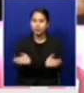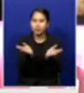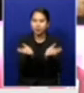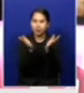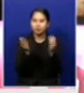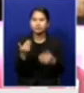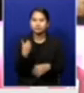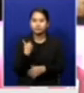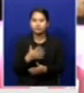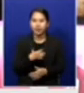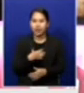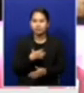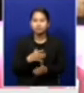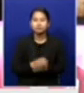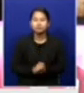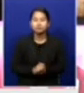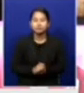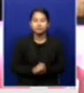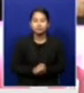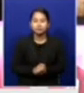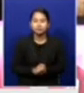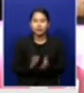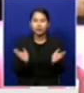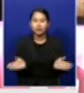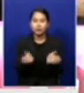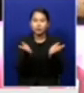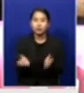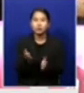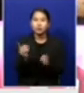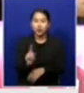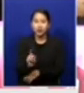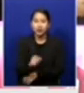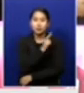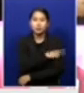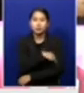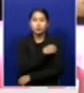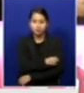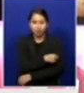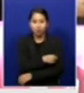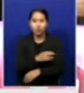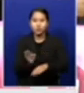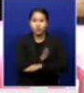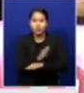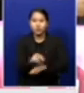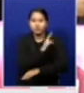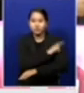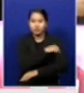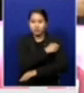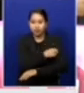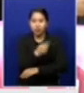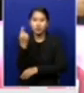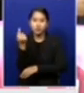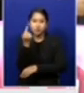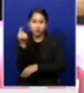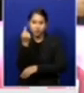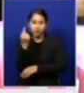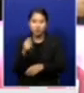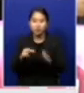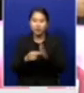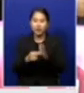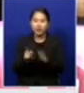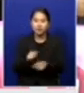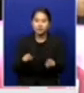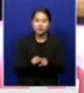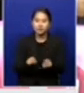ไปอีกอันที่จะต้องผลักดันให้ได้ก็คือเรื่องของ Medical Tourismซึ่งการใช้ศักยภาพของการท่องเที่ยวมาดึงดูดในการพักฟื้น